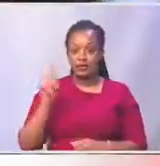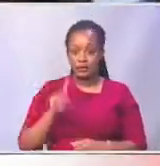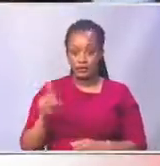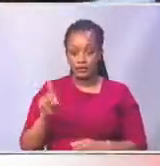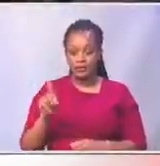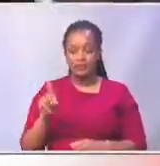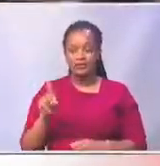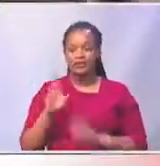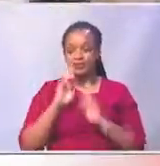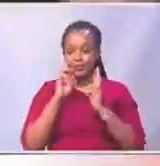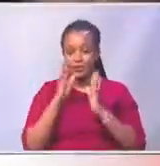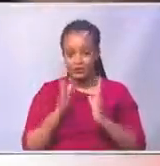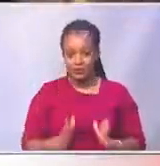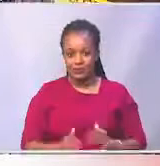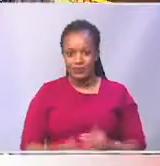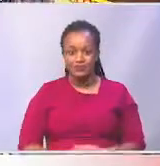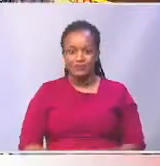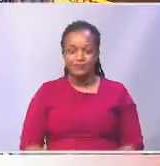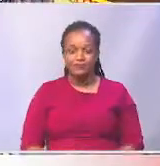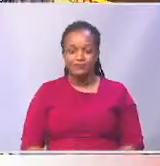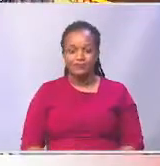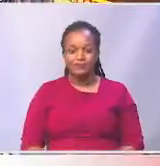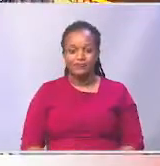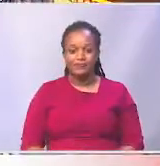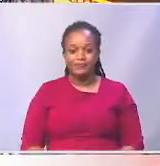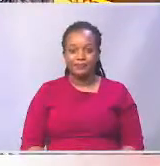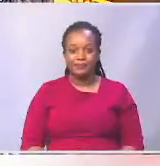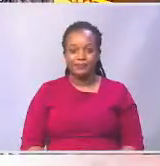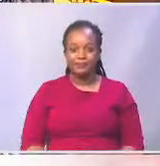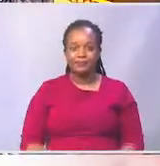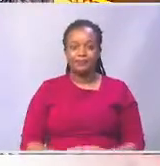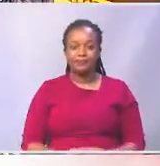TV 47, Nairobi. Well, still in politics.